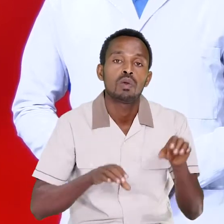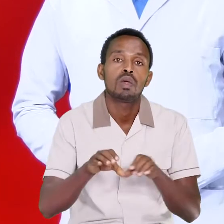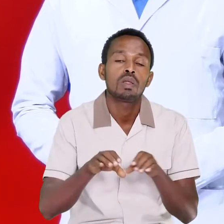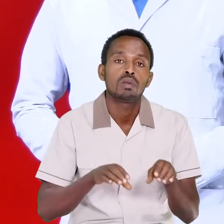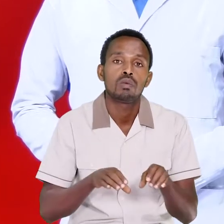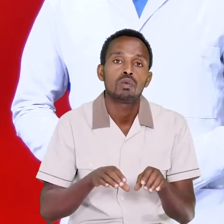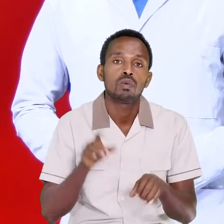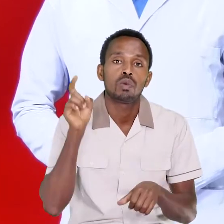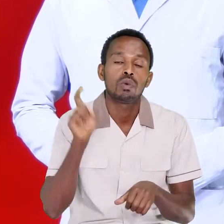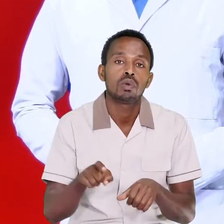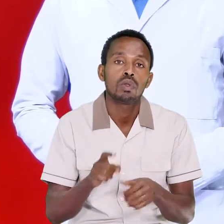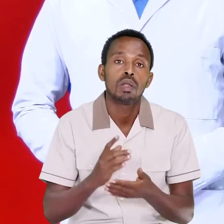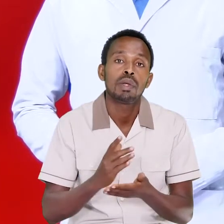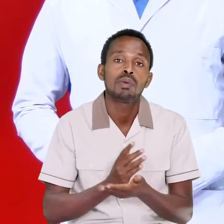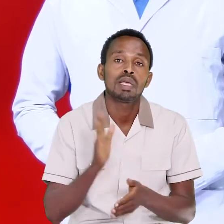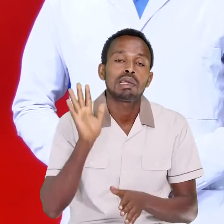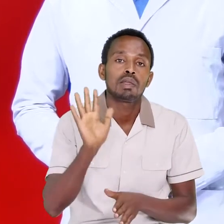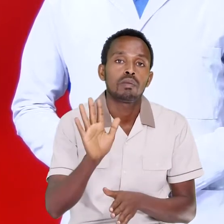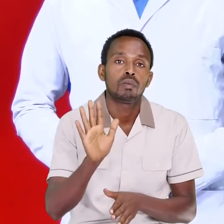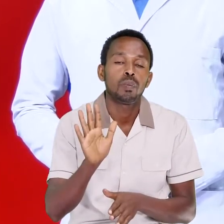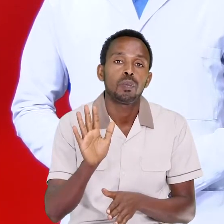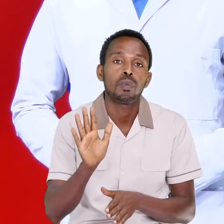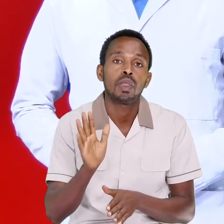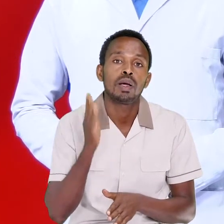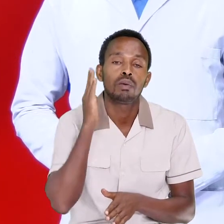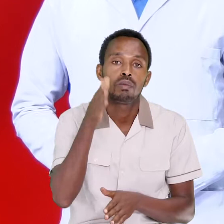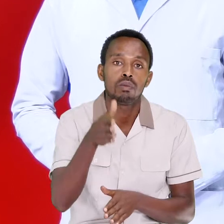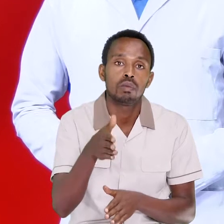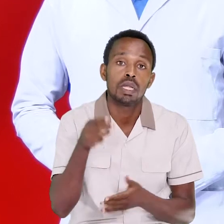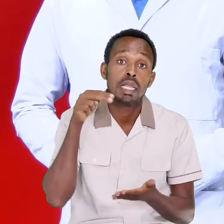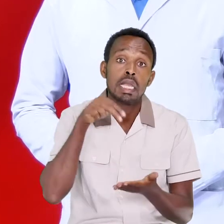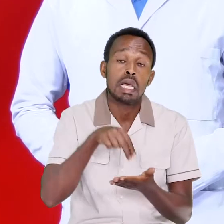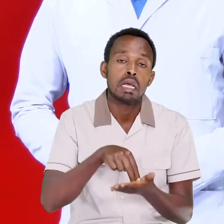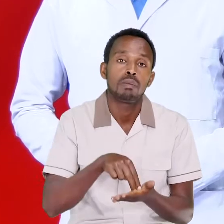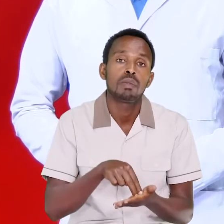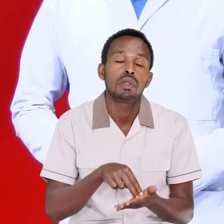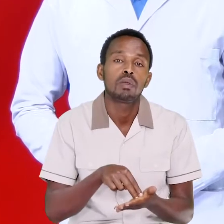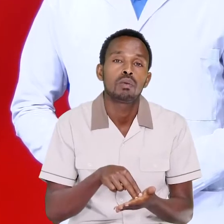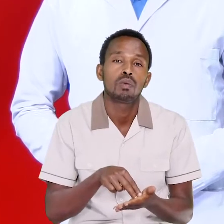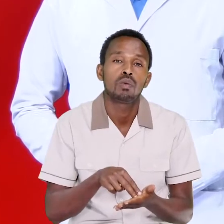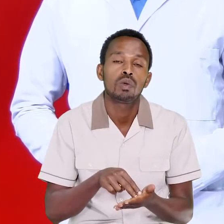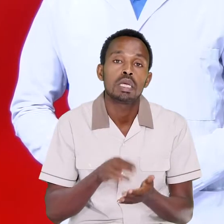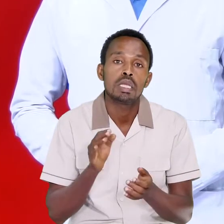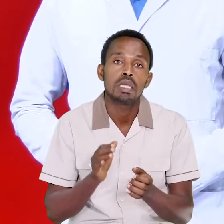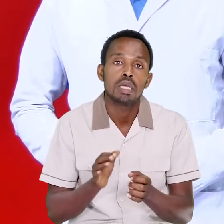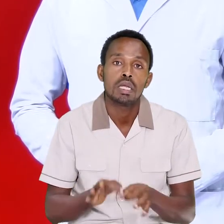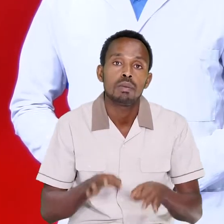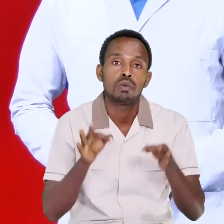qabdan barnoota keessan kallattii dhaabbata kanaatiin isinii dabarsuuf